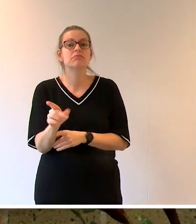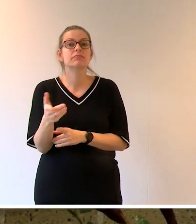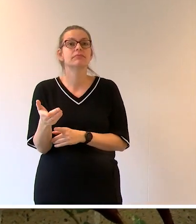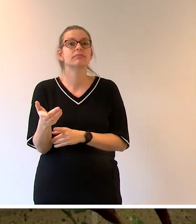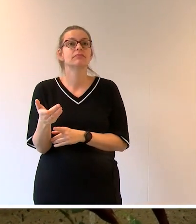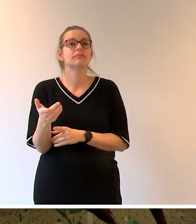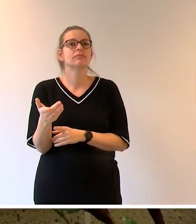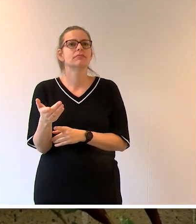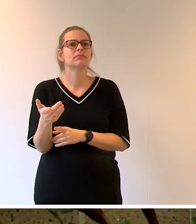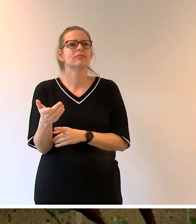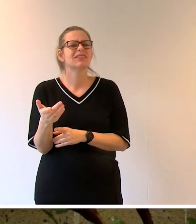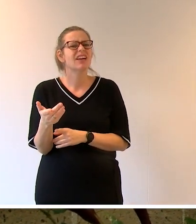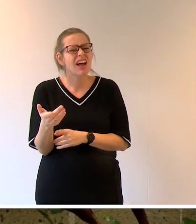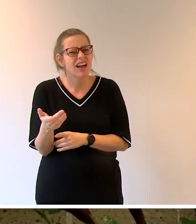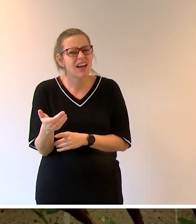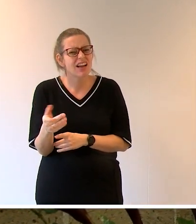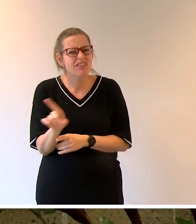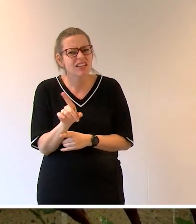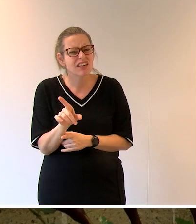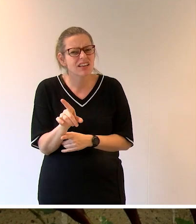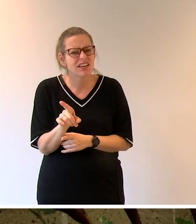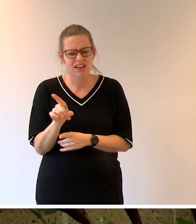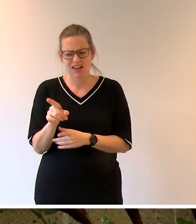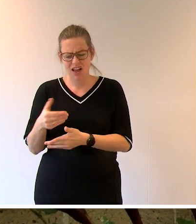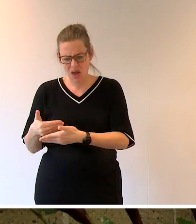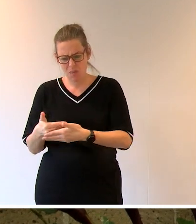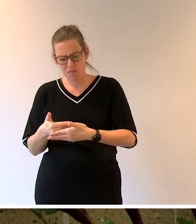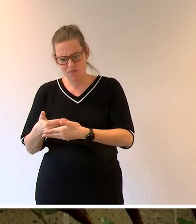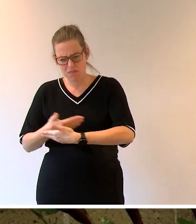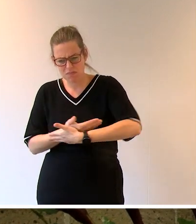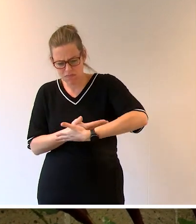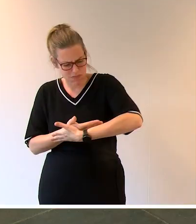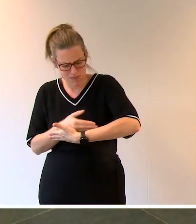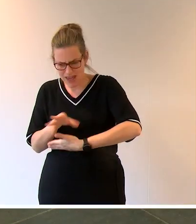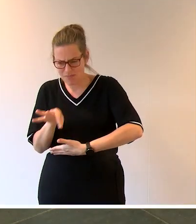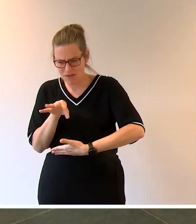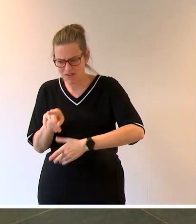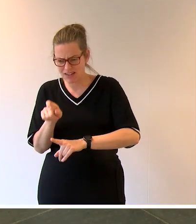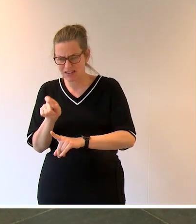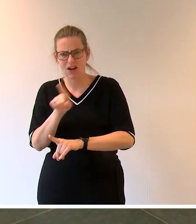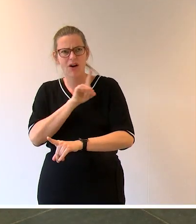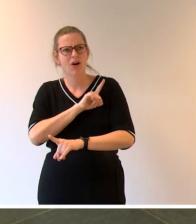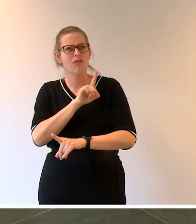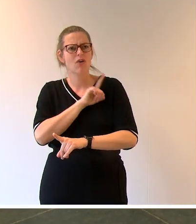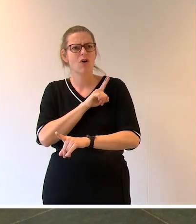zult, pardon, hoor ik het goed, een baby vinden. Die gewoon